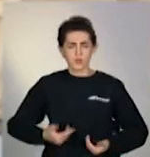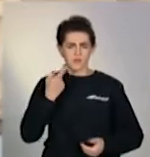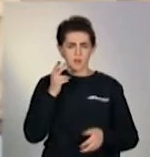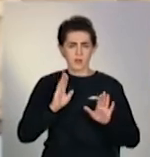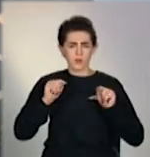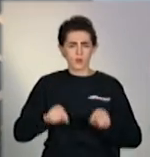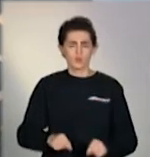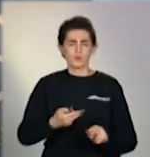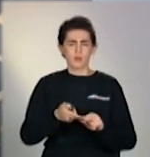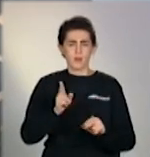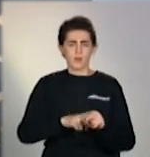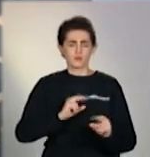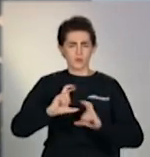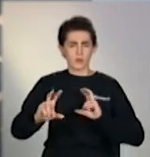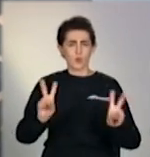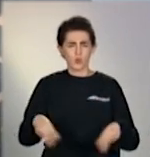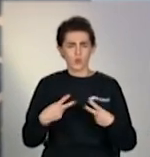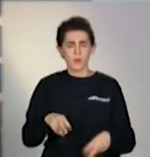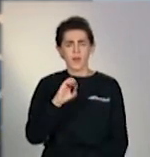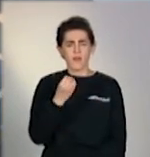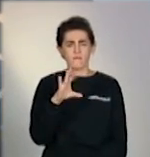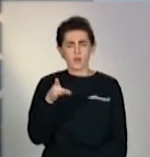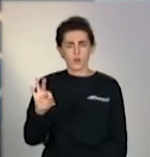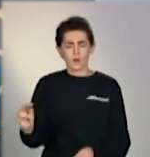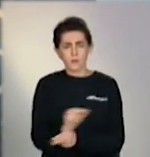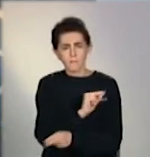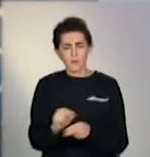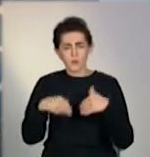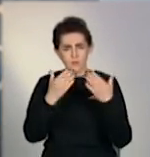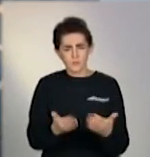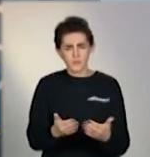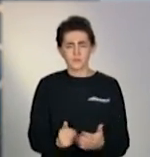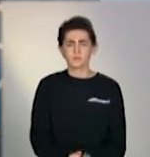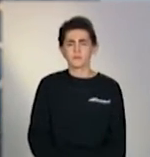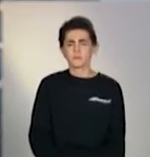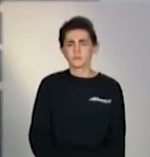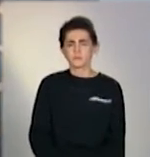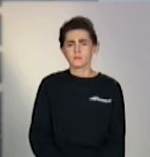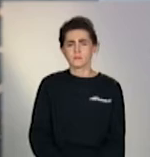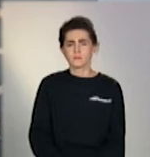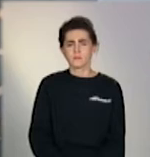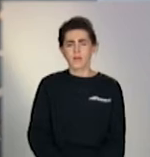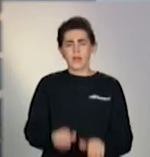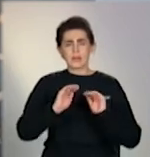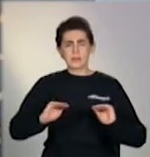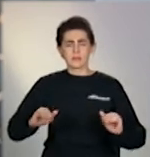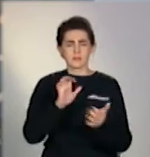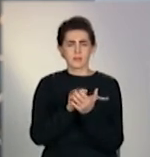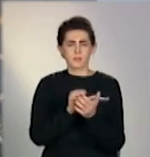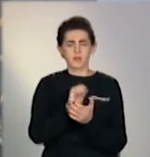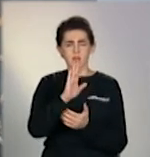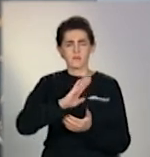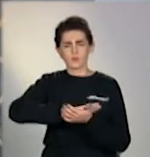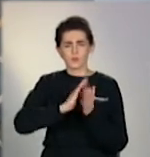Сейчас такие условия, как вы видите, евроремонт. Вот. Дети занимаются в каких условиях,